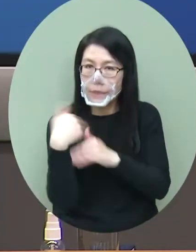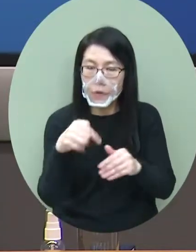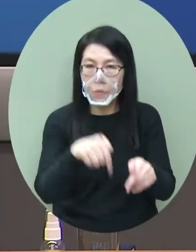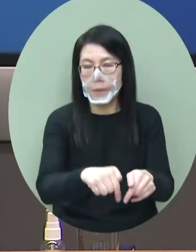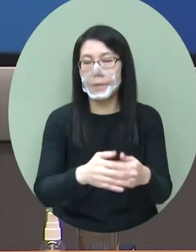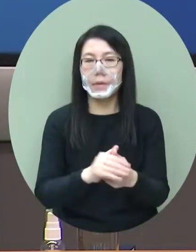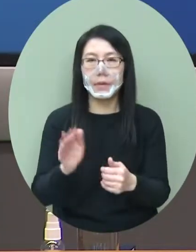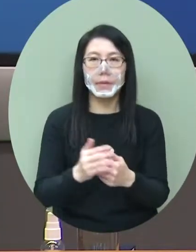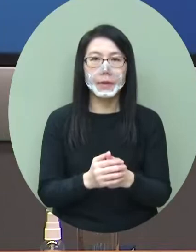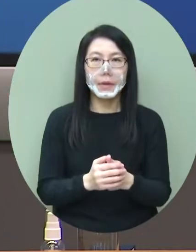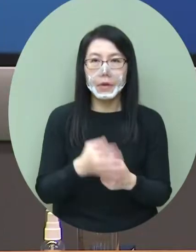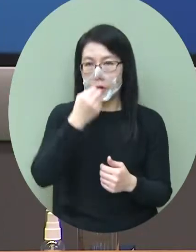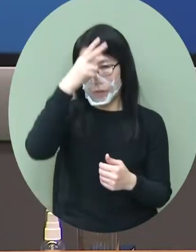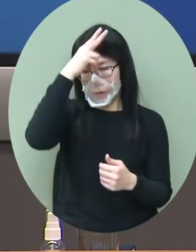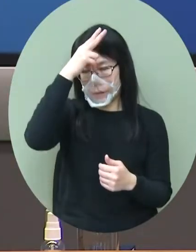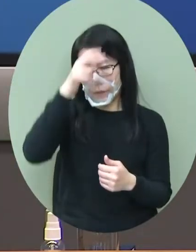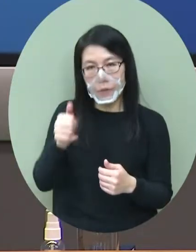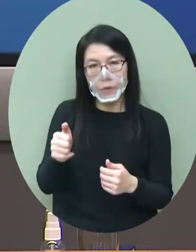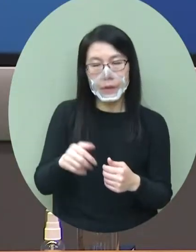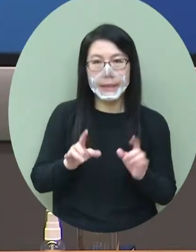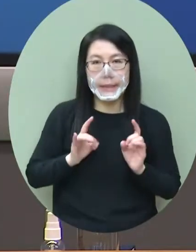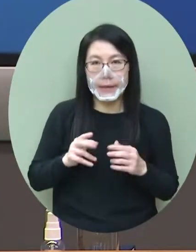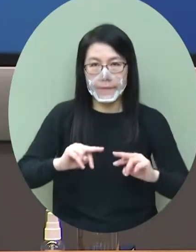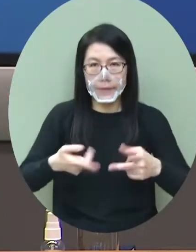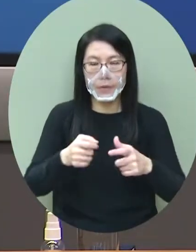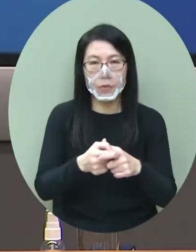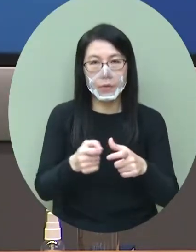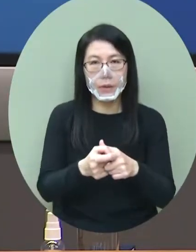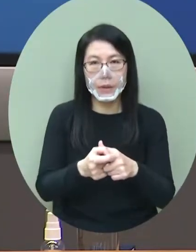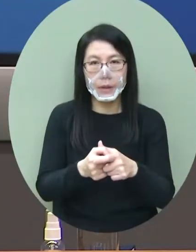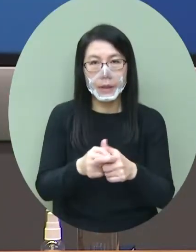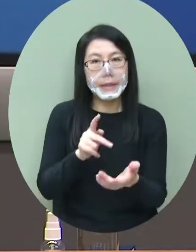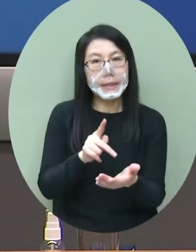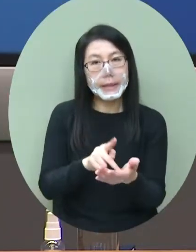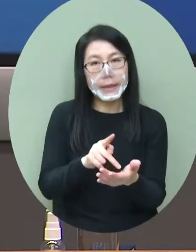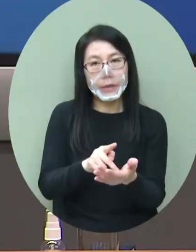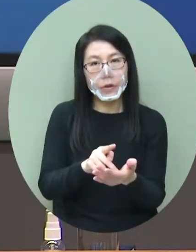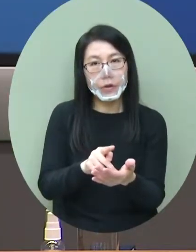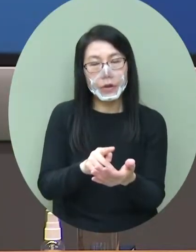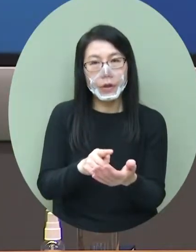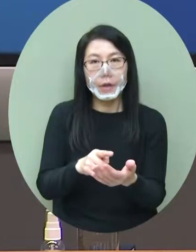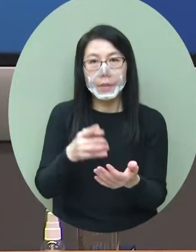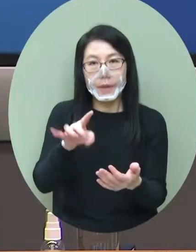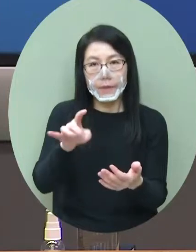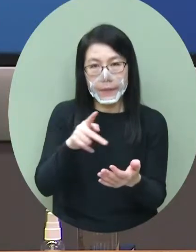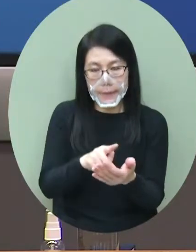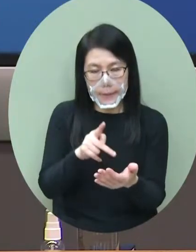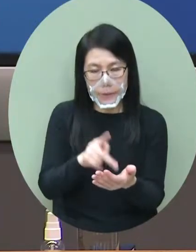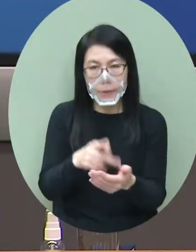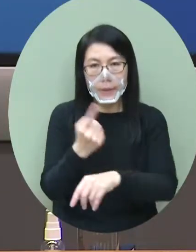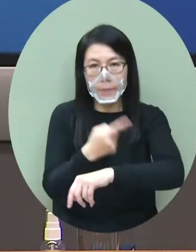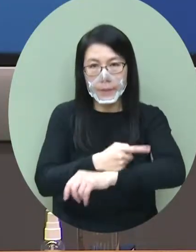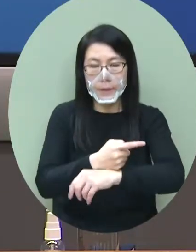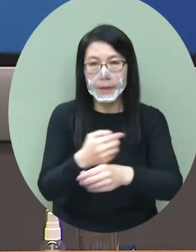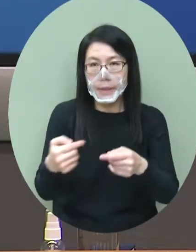试运。就着这个情况呢，特区政府呢是感谢私人发展商呢是无偿借出用地，新建